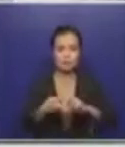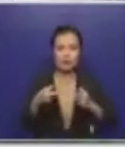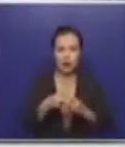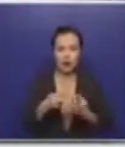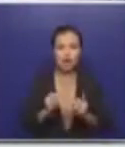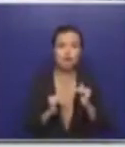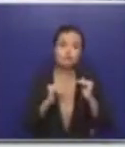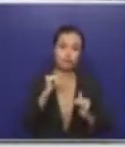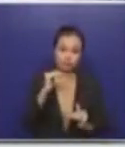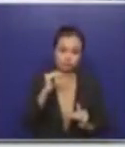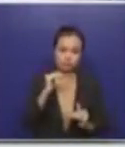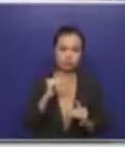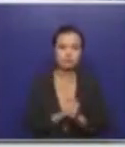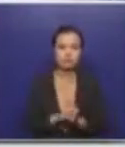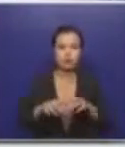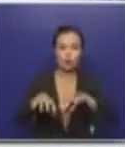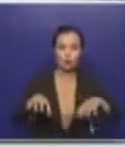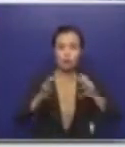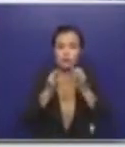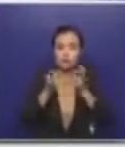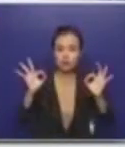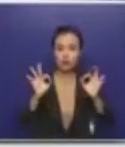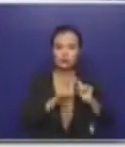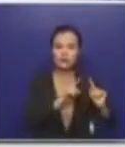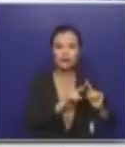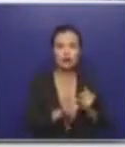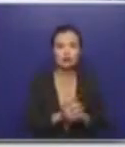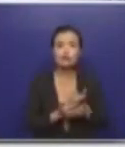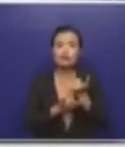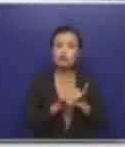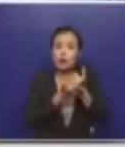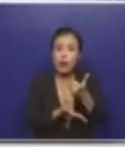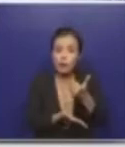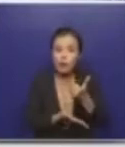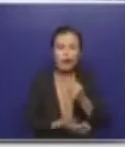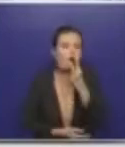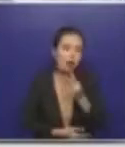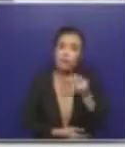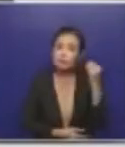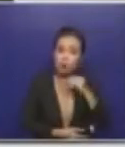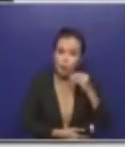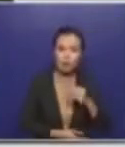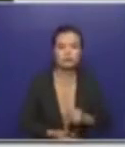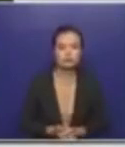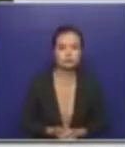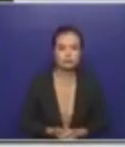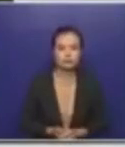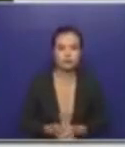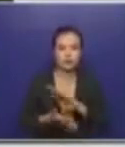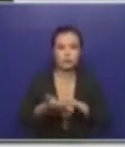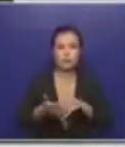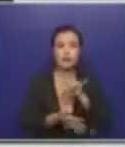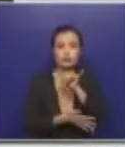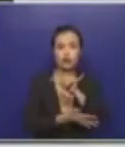มีความเป็นธรรมองค์กรอิสระต่างๆเนี่ยพึ่งอะไรได้ไหมครับพวกเราเห็นกันอยู่ที่สำคัญก็คือยุทธศาสตร์ชา